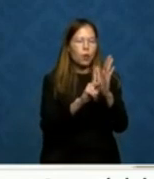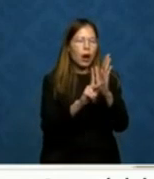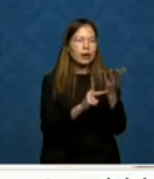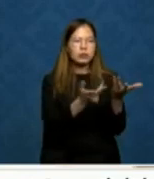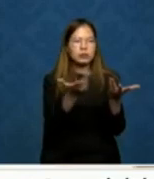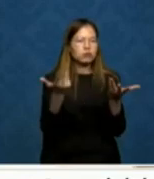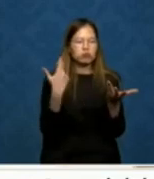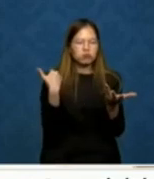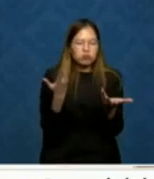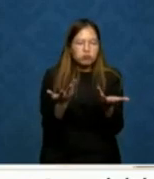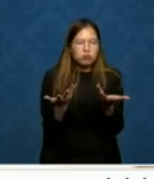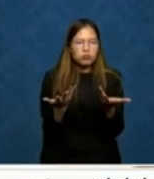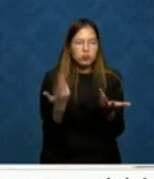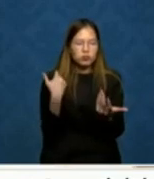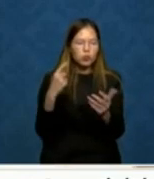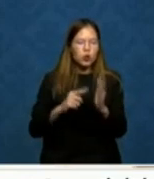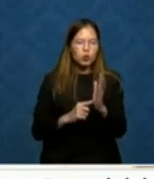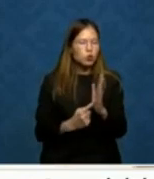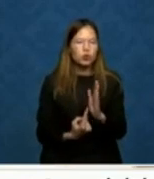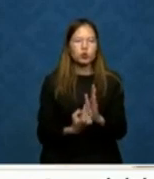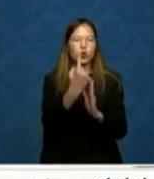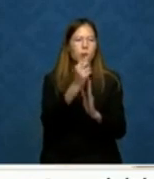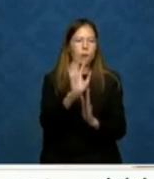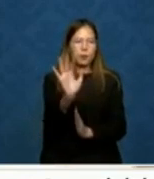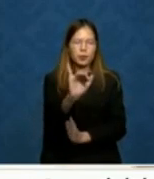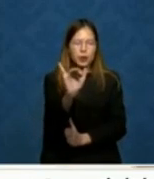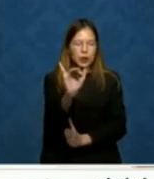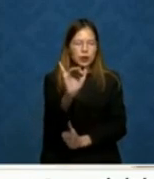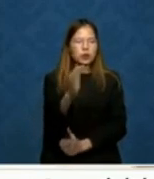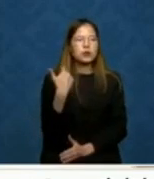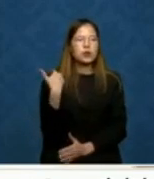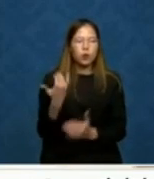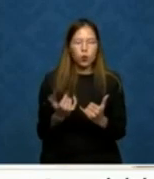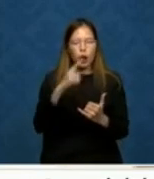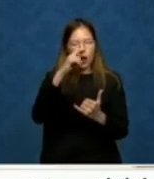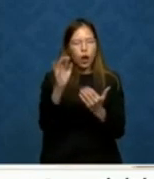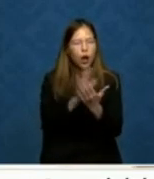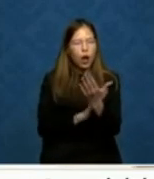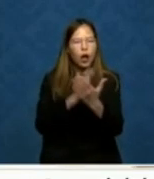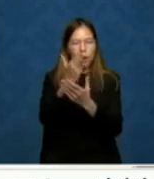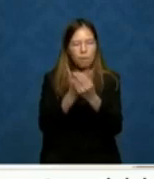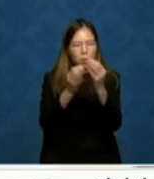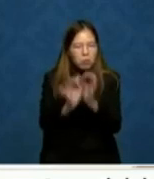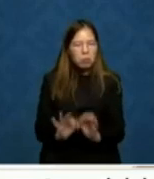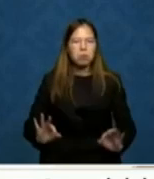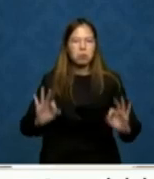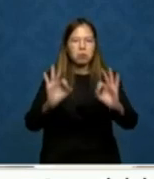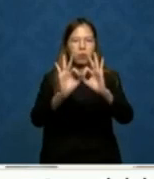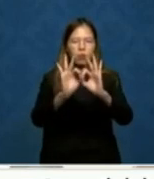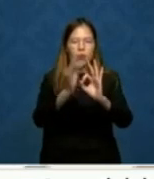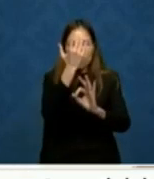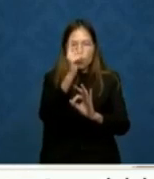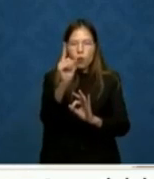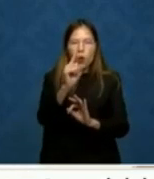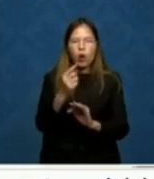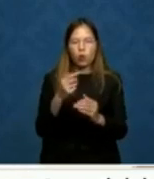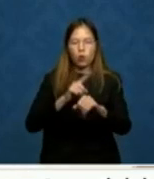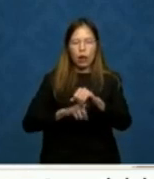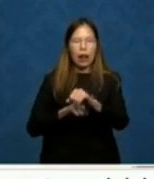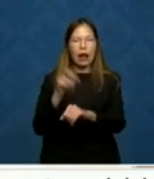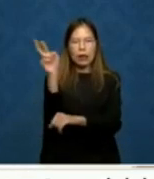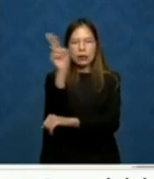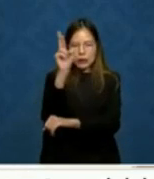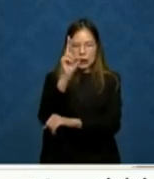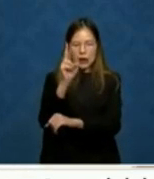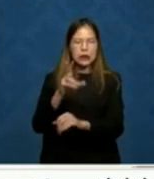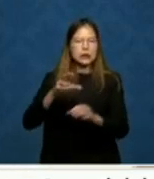วันแรกที่เป็นจุดเริ่มต้นนะผมคิดว่าวันนี้กับสภาไทยถือว่าเป็นวันที่มีความสำคัญนะครับในช่วงเที่ยงของวันนี้เรารับห